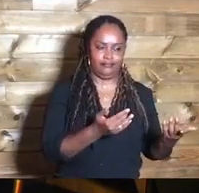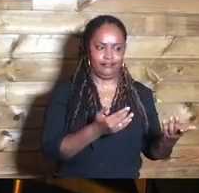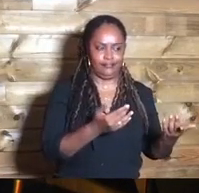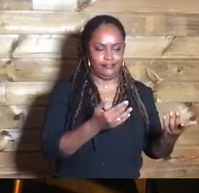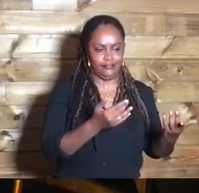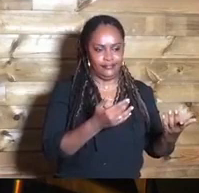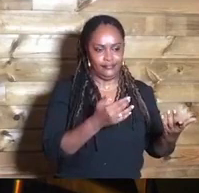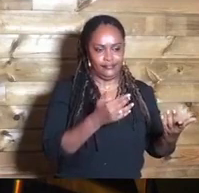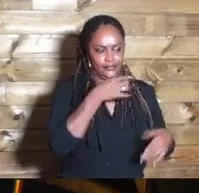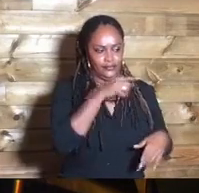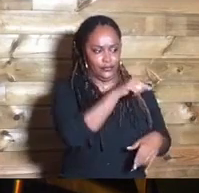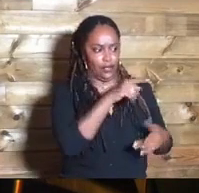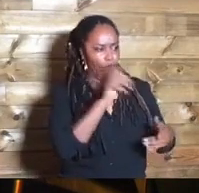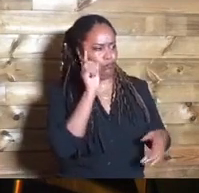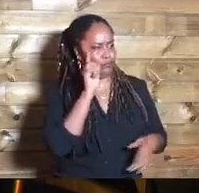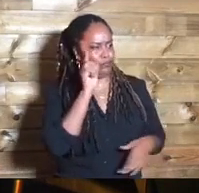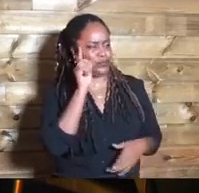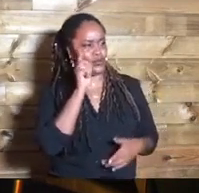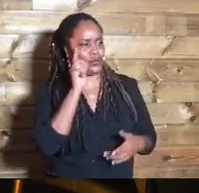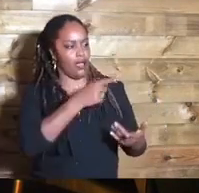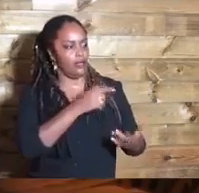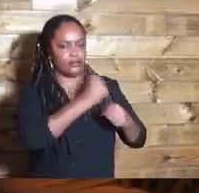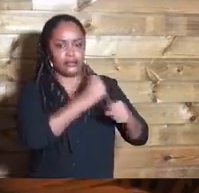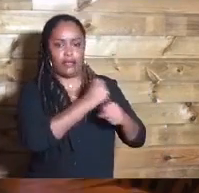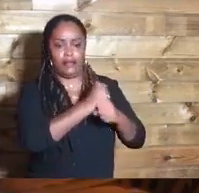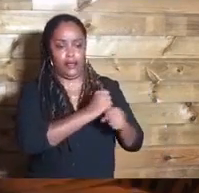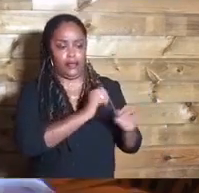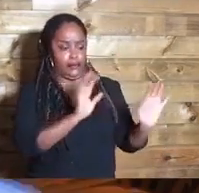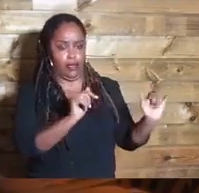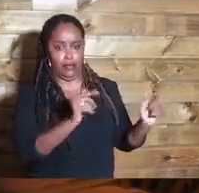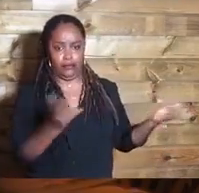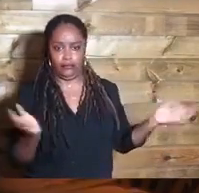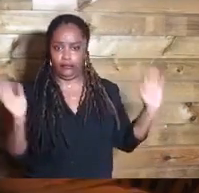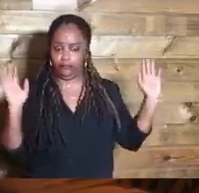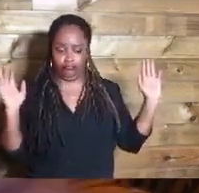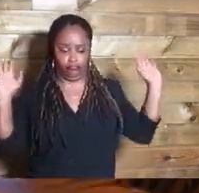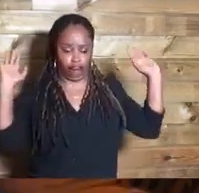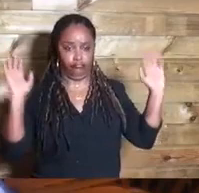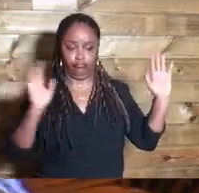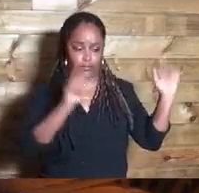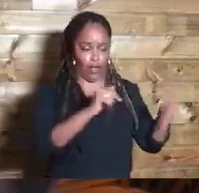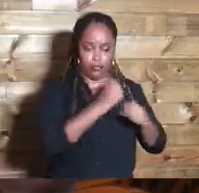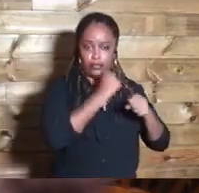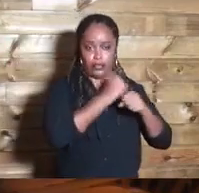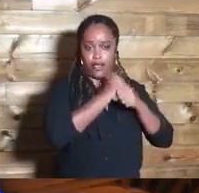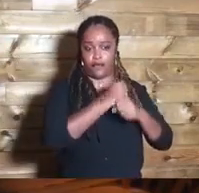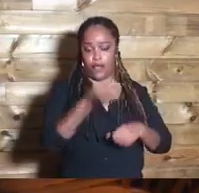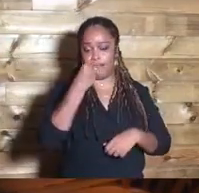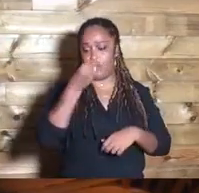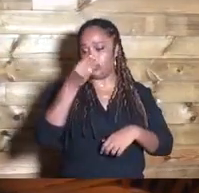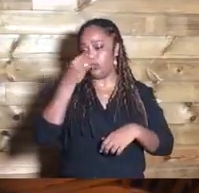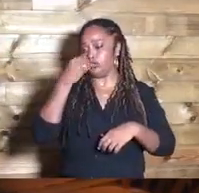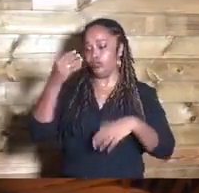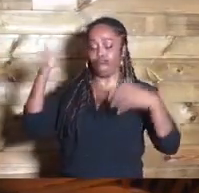sont fonctionnaires. Pourquoi? Alors, quand le monde a dit ici, alors il fonctionnait, il peut rester dans la fonction publique et qu'il manger à